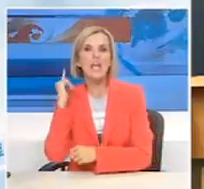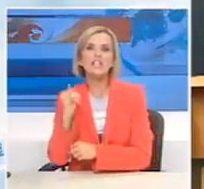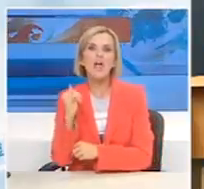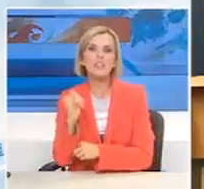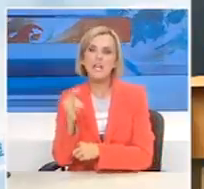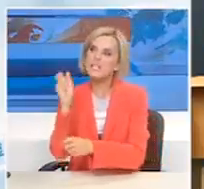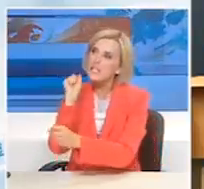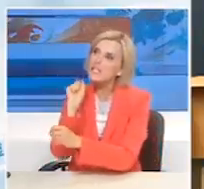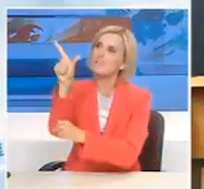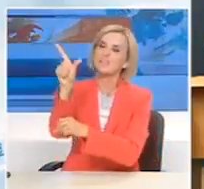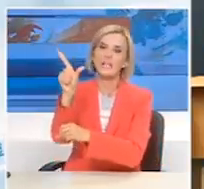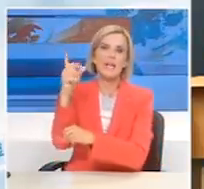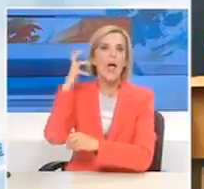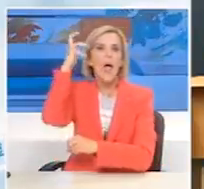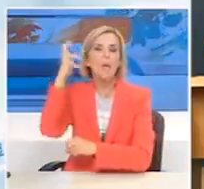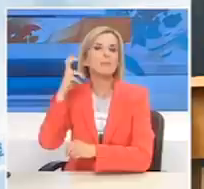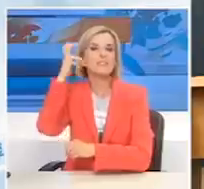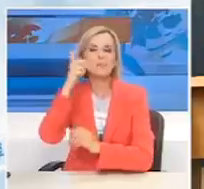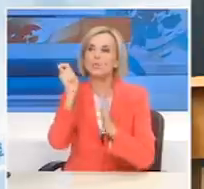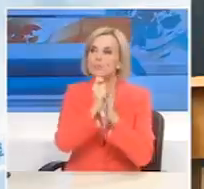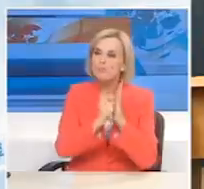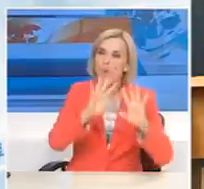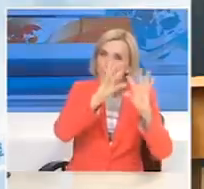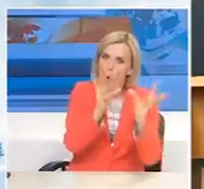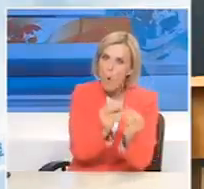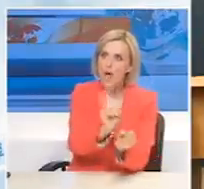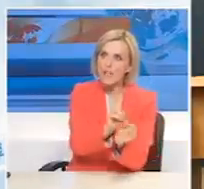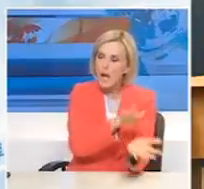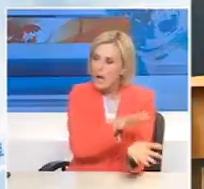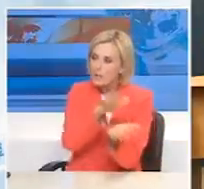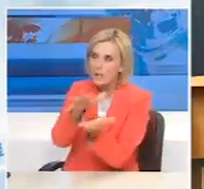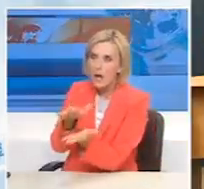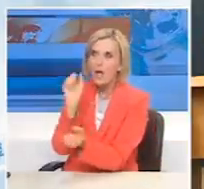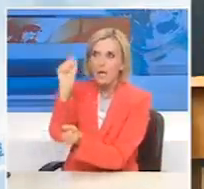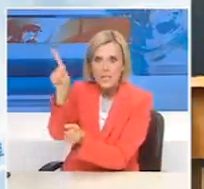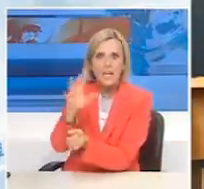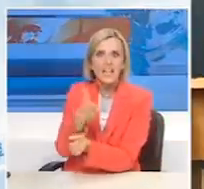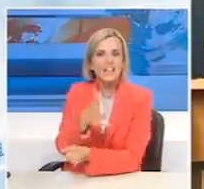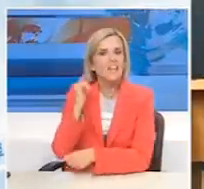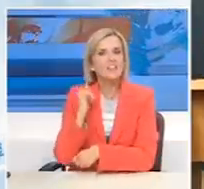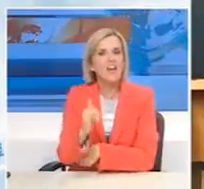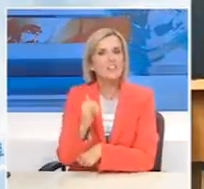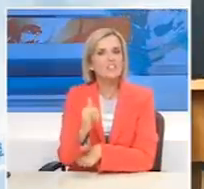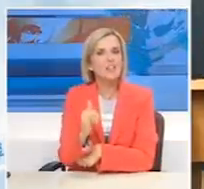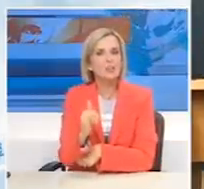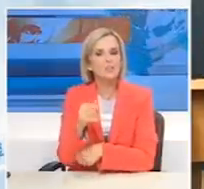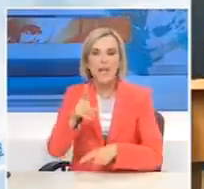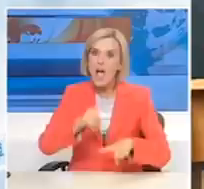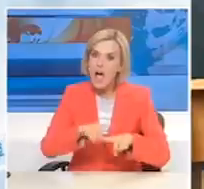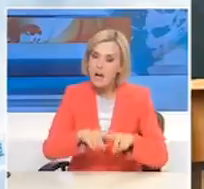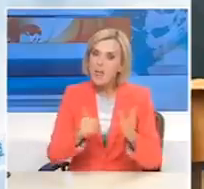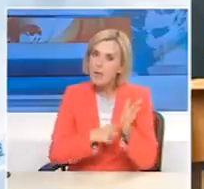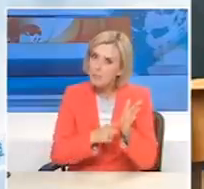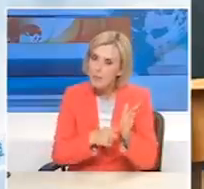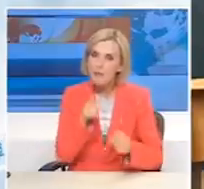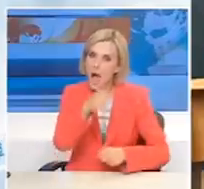ομάδες που τα έχουν ζητήσει για να κάνουν επιδημιολογικές μελέτες, προκαλώντας εύλογα ερωτηματικά και στερώντας από τη χώρα μας τη δυνατότητα